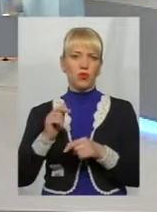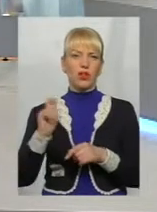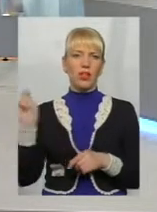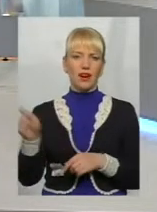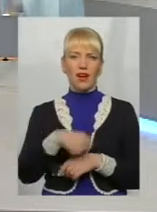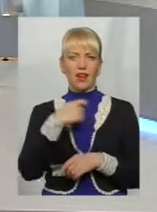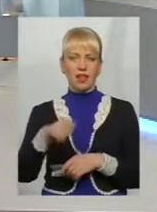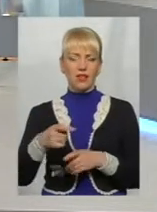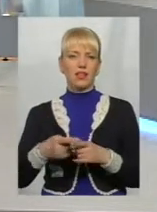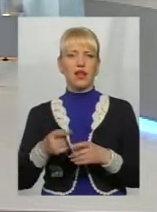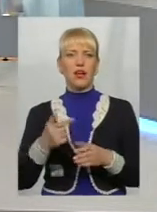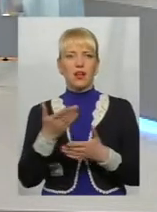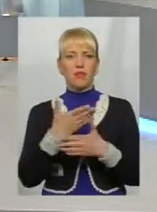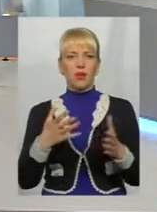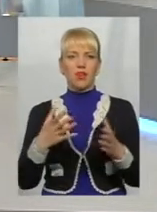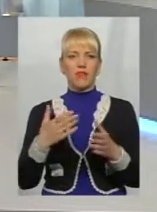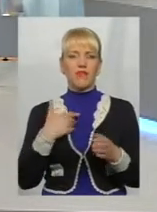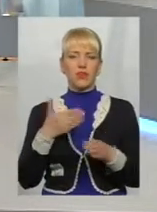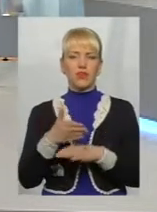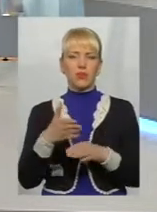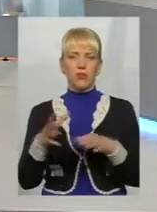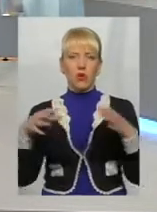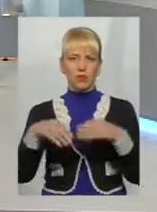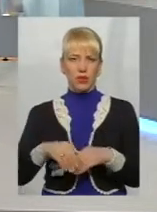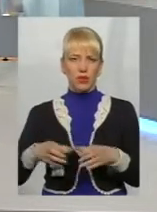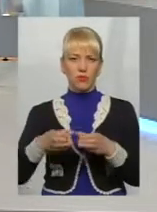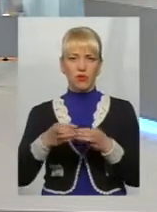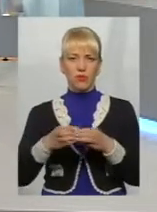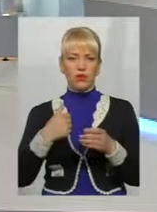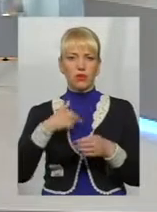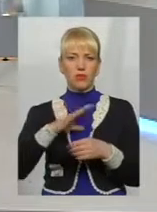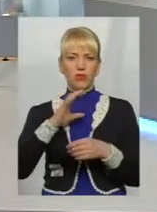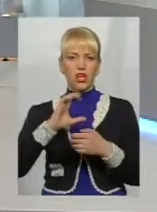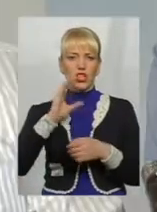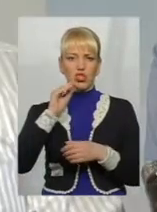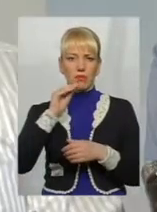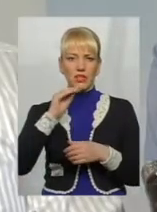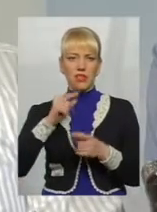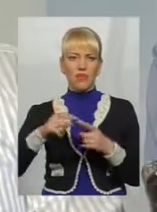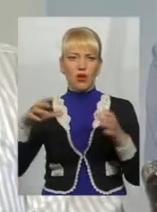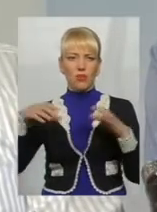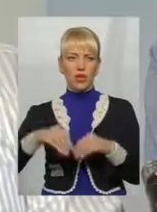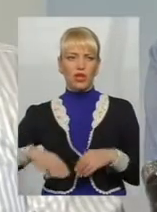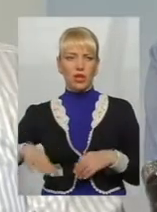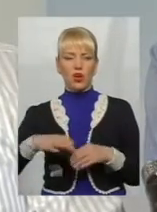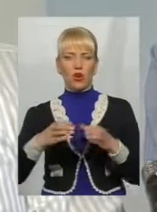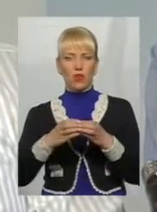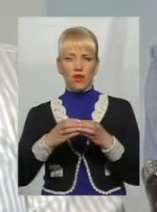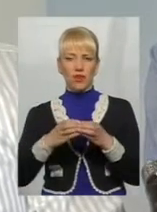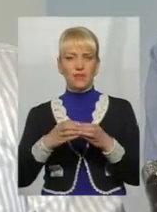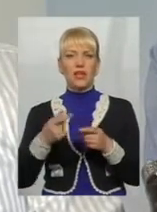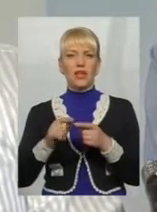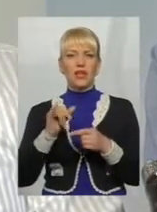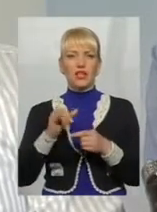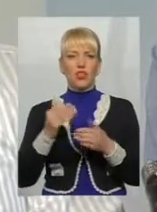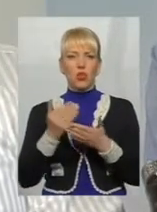об'єднану громаду. Вчора був в Шепетівці, там є Судилківська об'єднана громада, новостворена, до